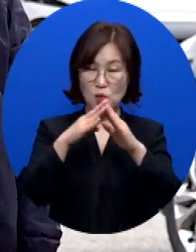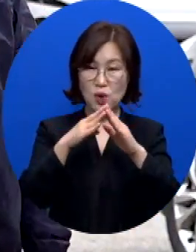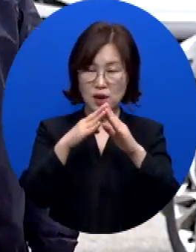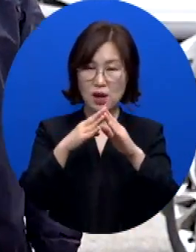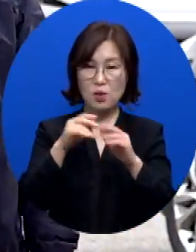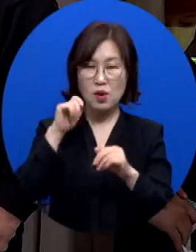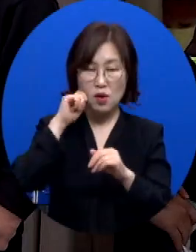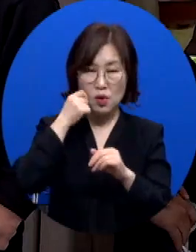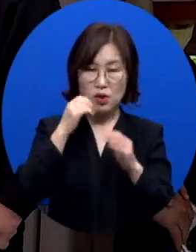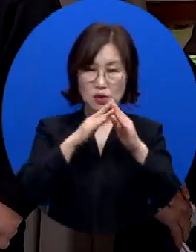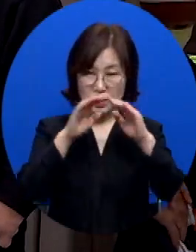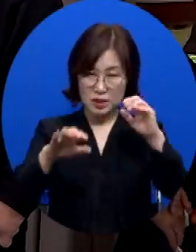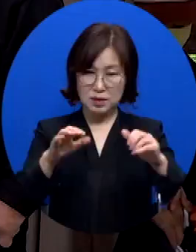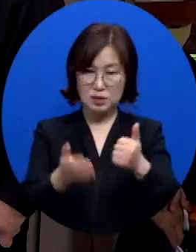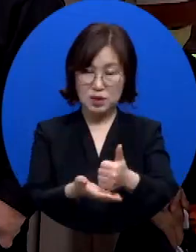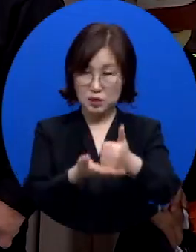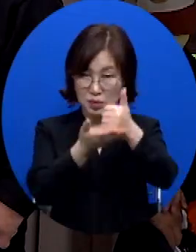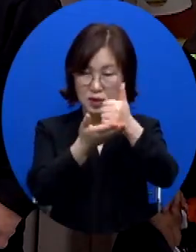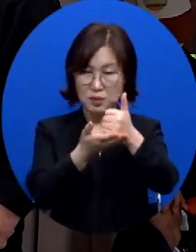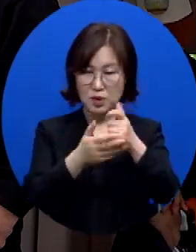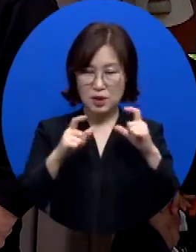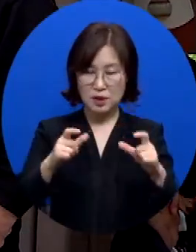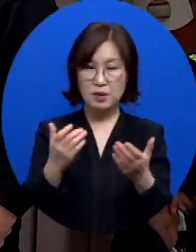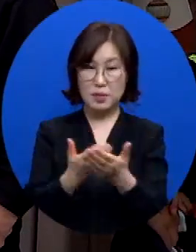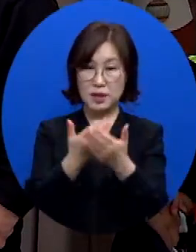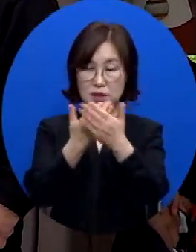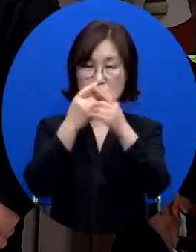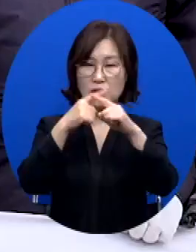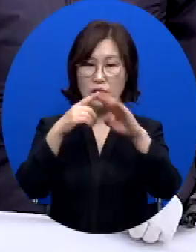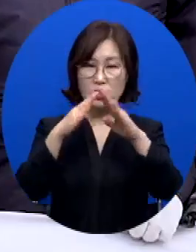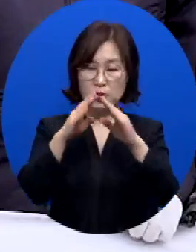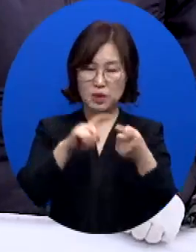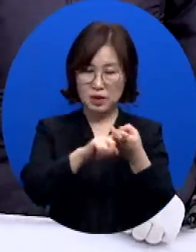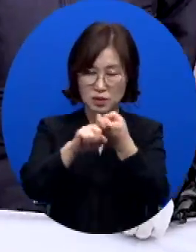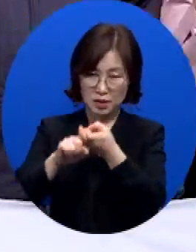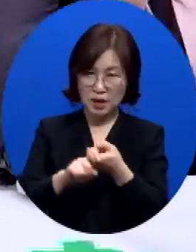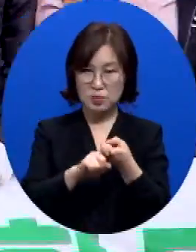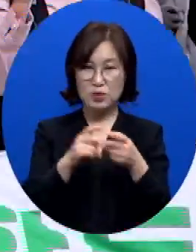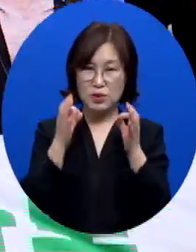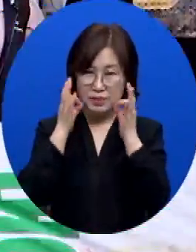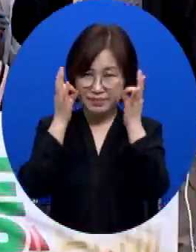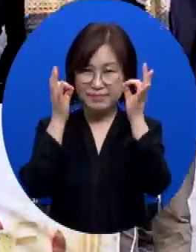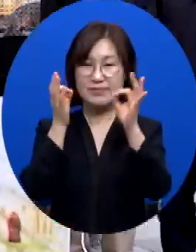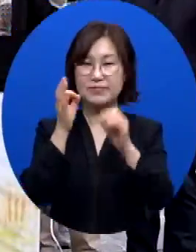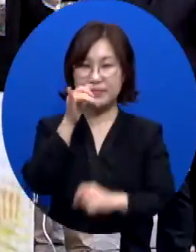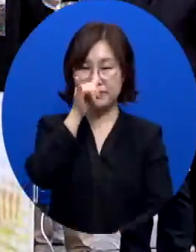소외계층을 지속적으로 섬기며 지역 발전과 교회 연합을 위해 힘쓰고 있습니다.